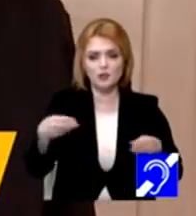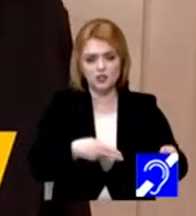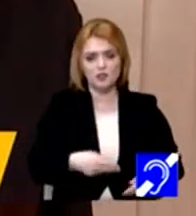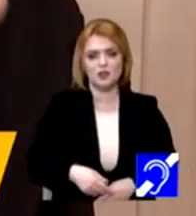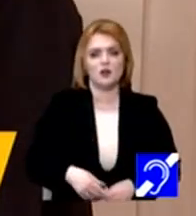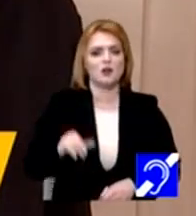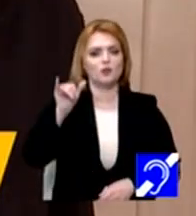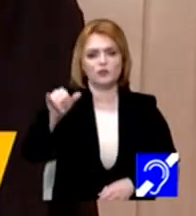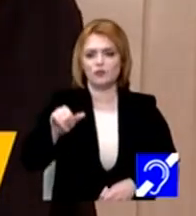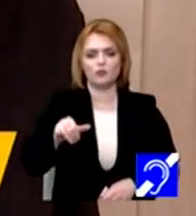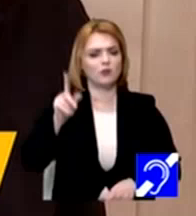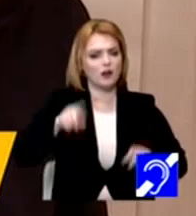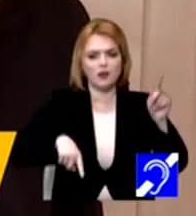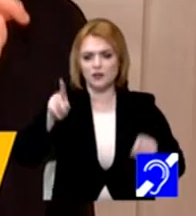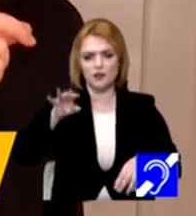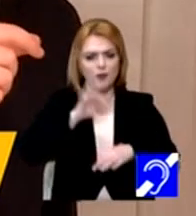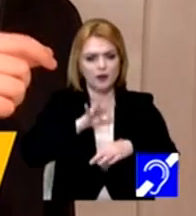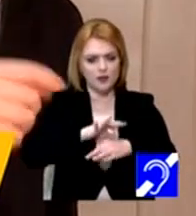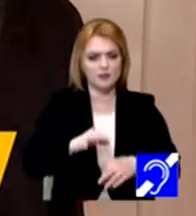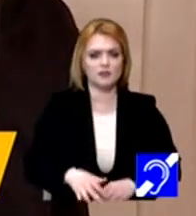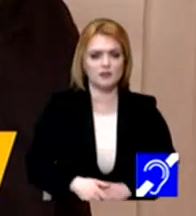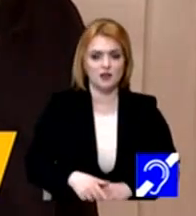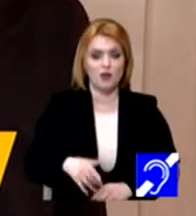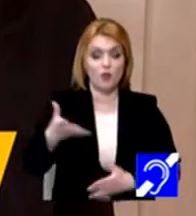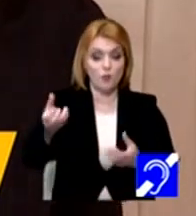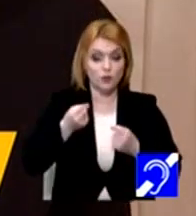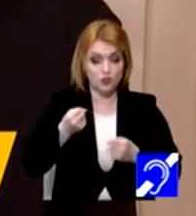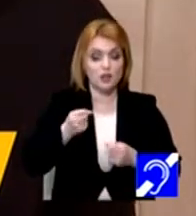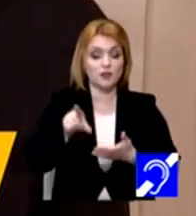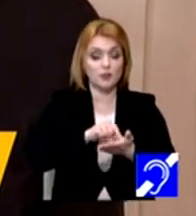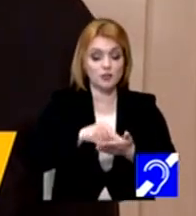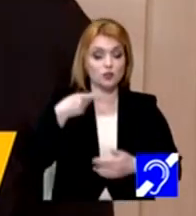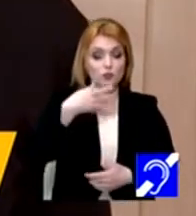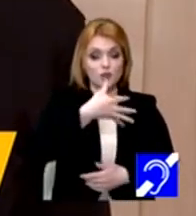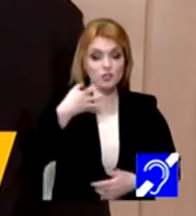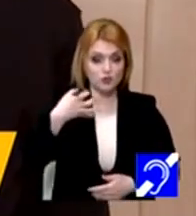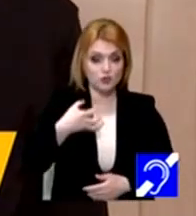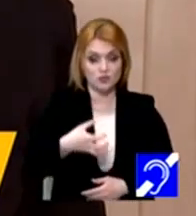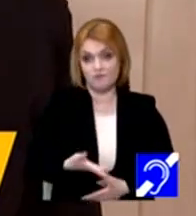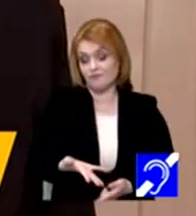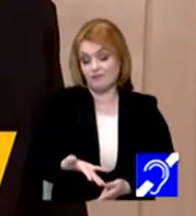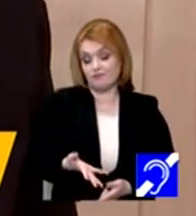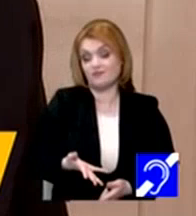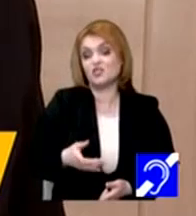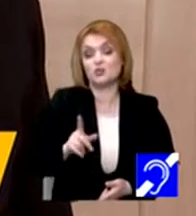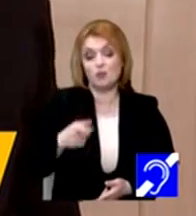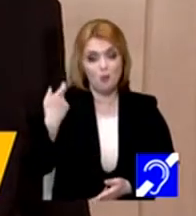sever, bine, de primesc 1.500 de lei o pensie, nu poți să-ți permiți să